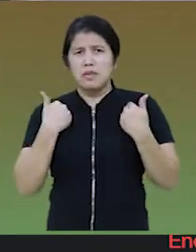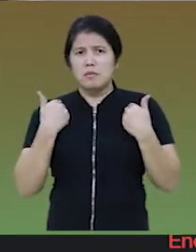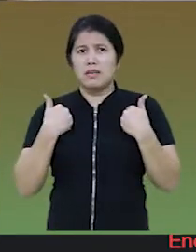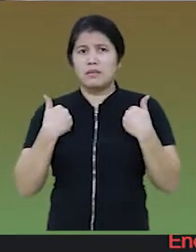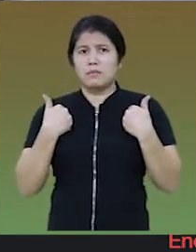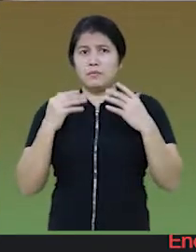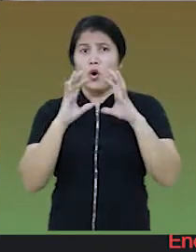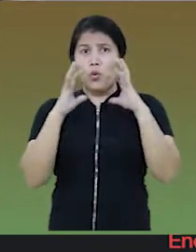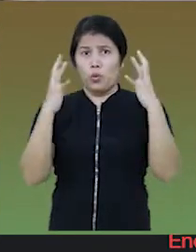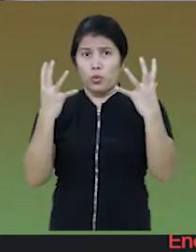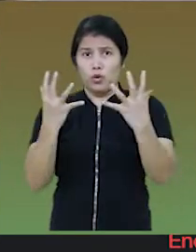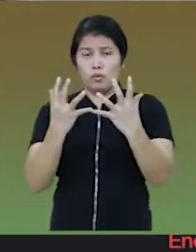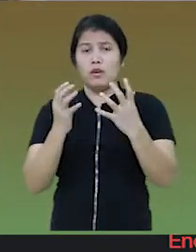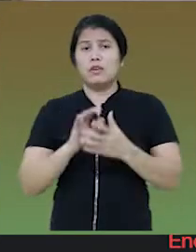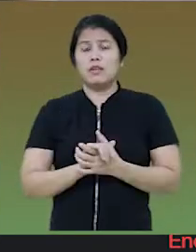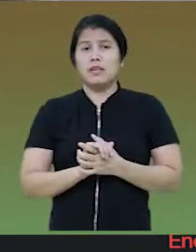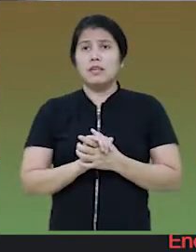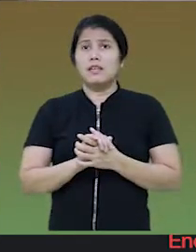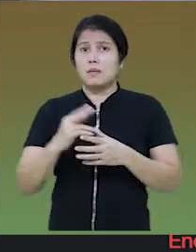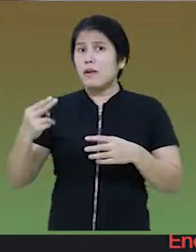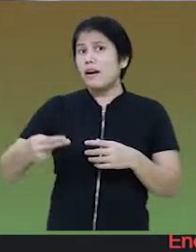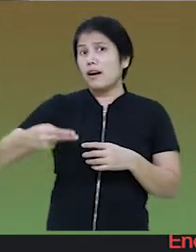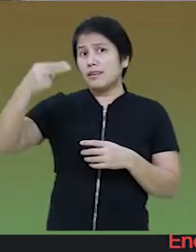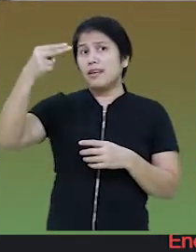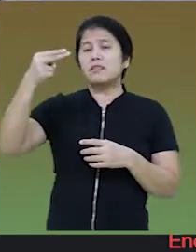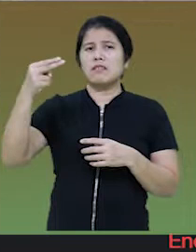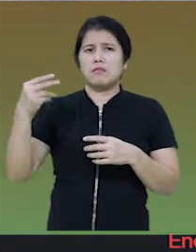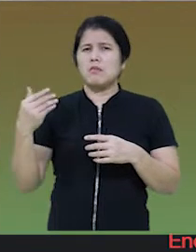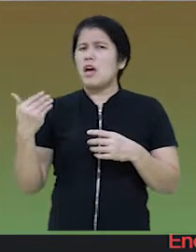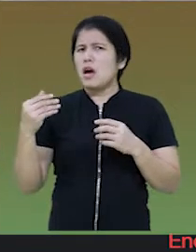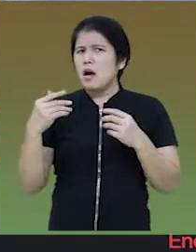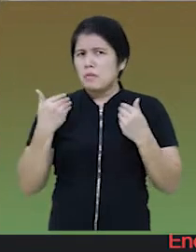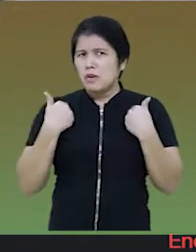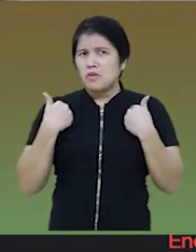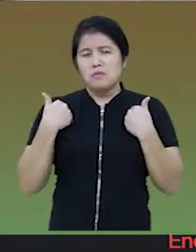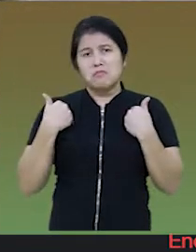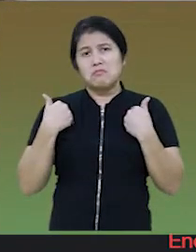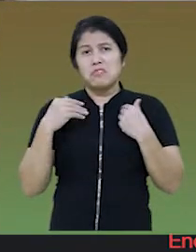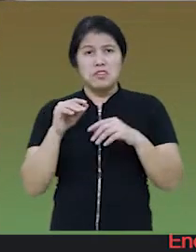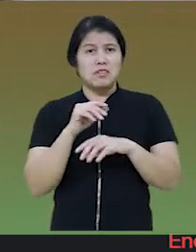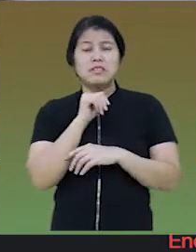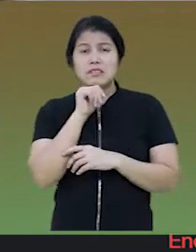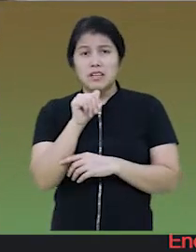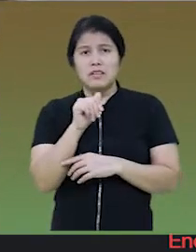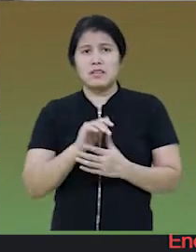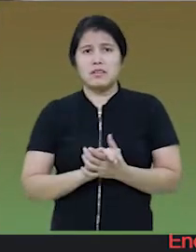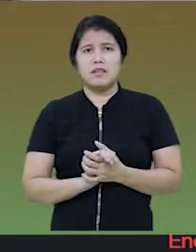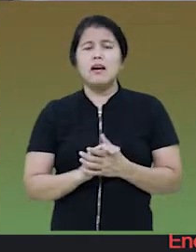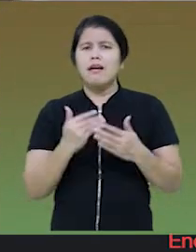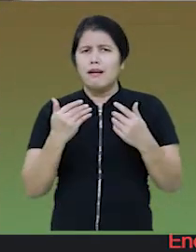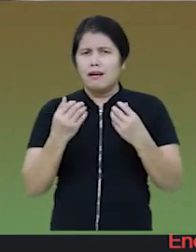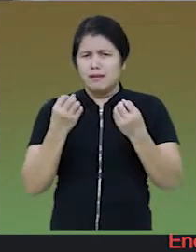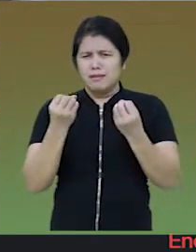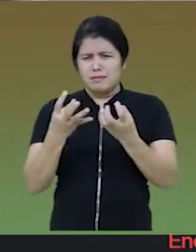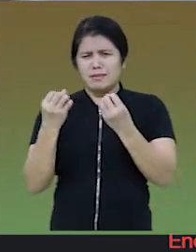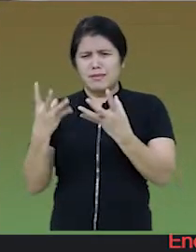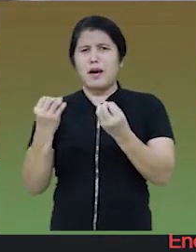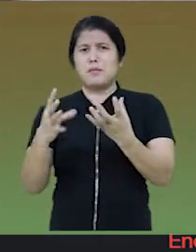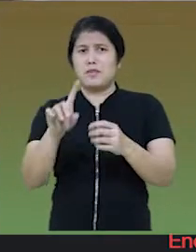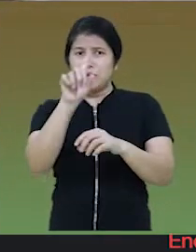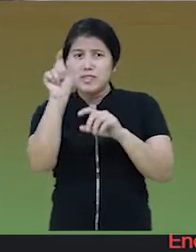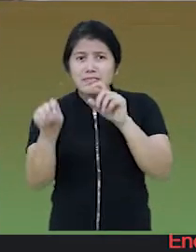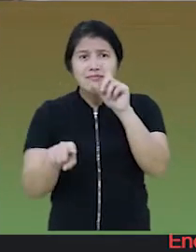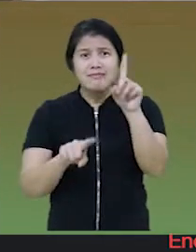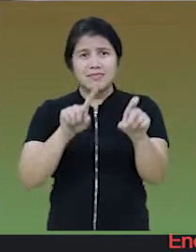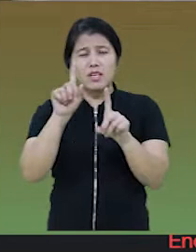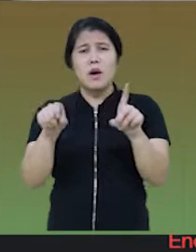po kasing mga lobo na lumilipad ng mataas at mayroon naman po na hindi. Sobrang dami nga ng mga tanong